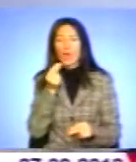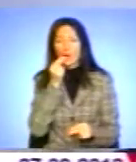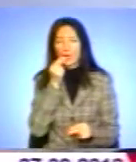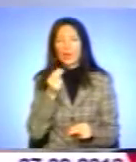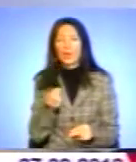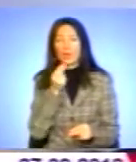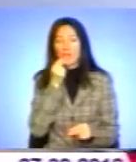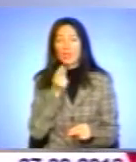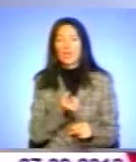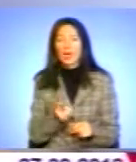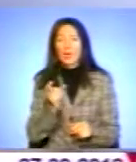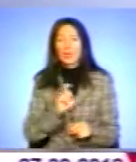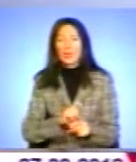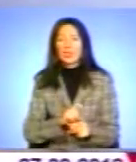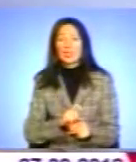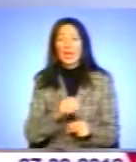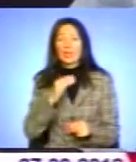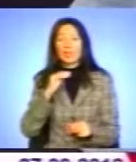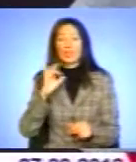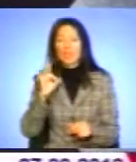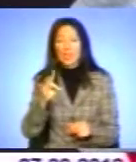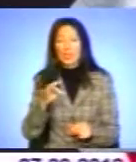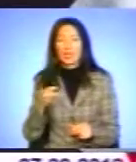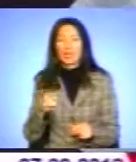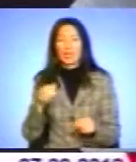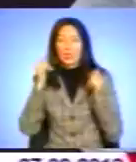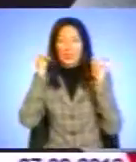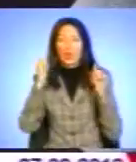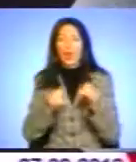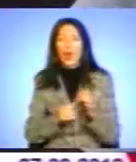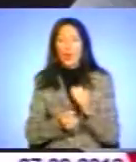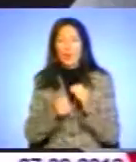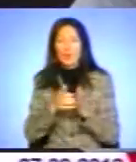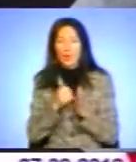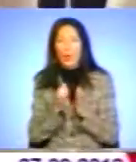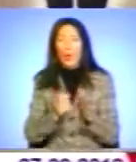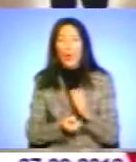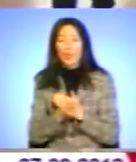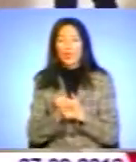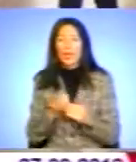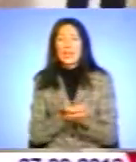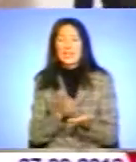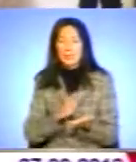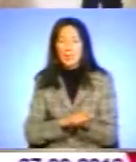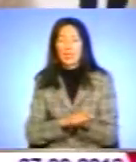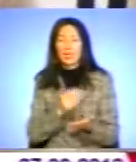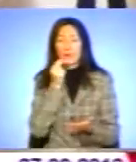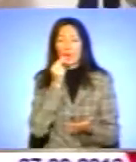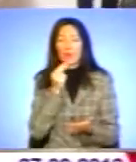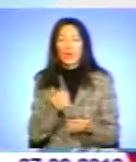їжа, перенасичена жирами тваринного походження і смаженими стравами. Останніми роками вік таких хворих